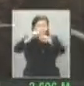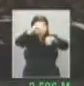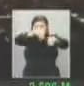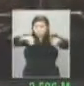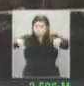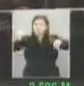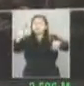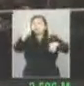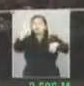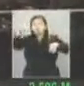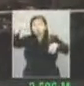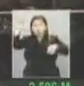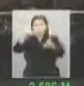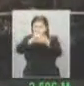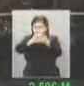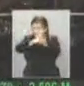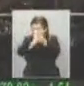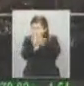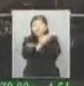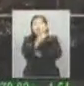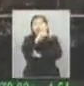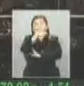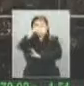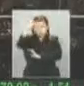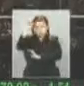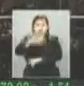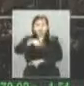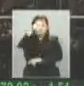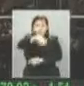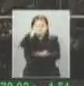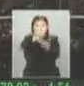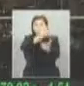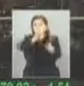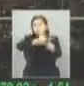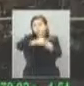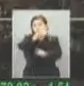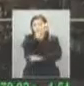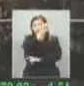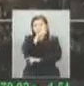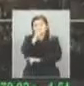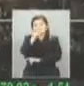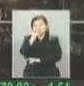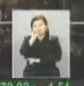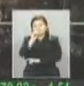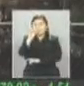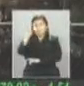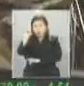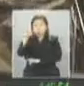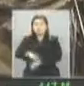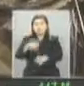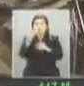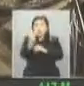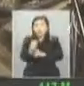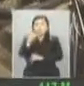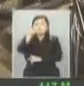ต้องปรับปรุงแก้ไขถึง513แห่งและสั่งปิดชั่วคราวไปแล้ว176แห่งโดยใน21แห่งถูกสั่งปิดเพ